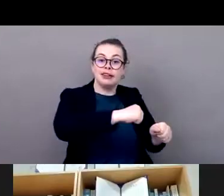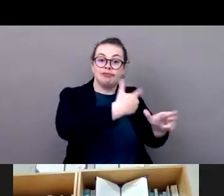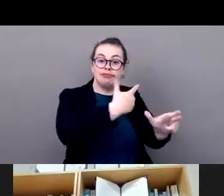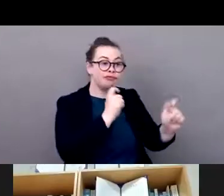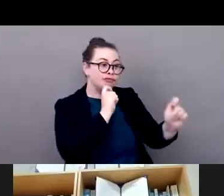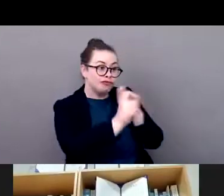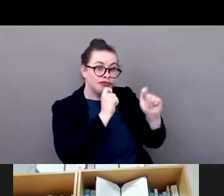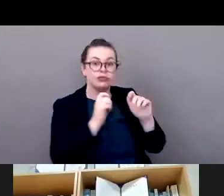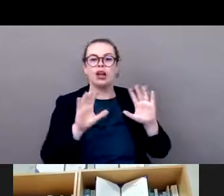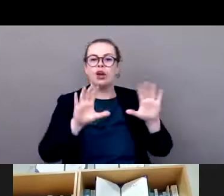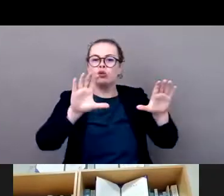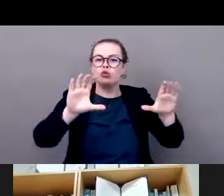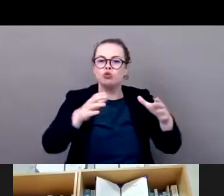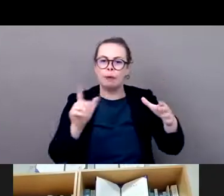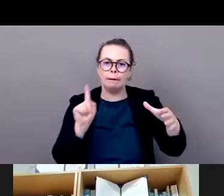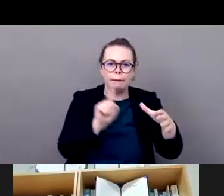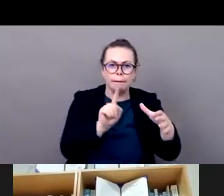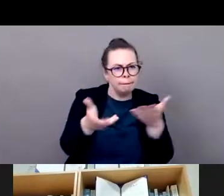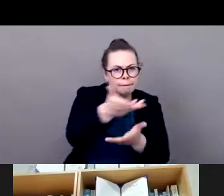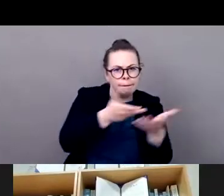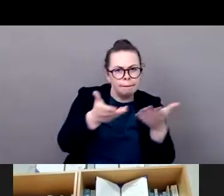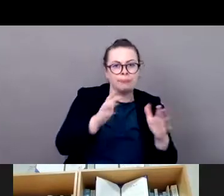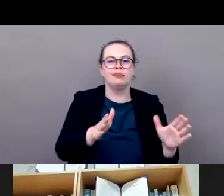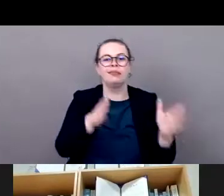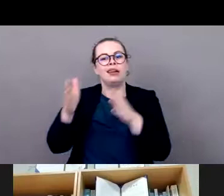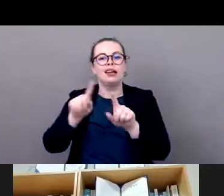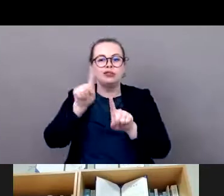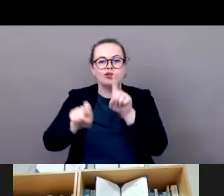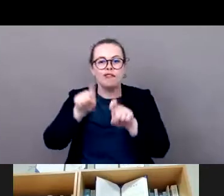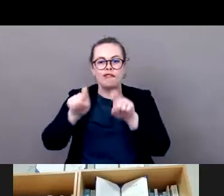interviews en ligne, groupe de travail, sondage